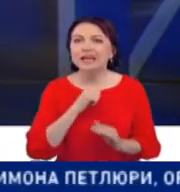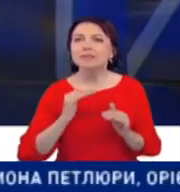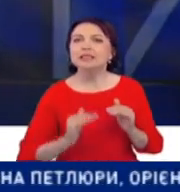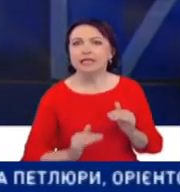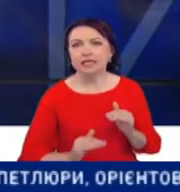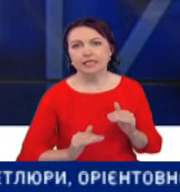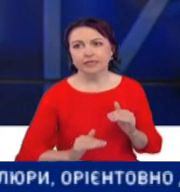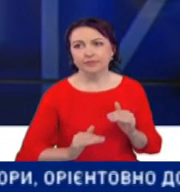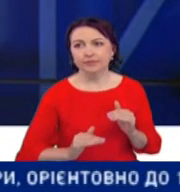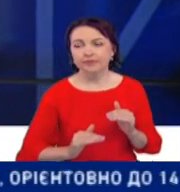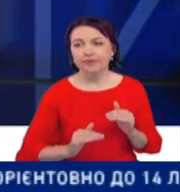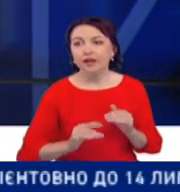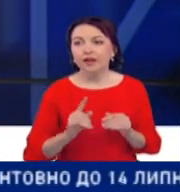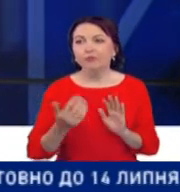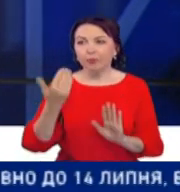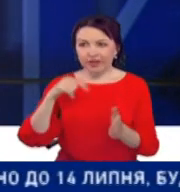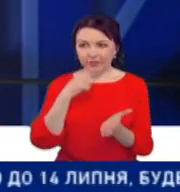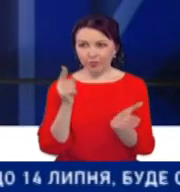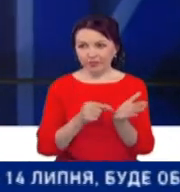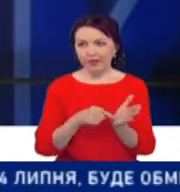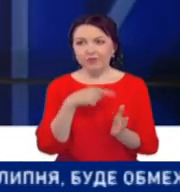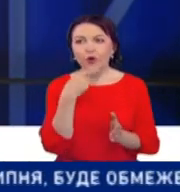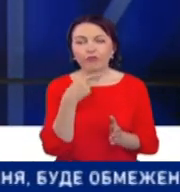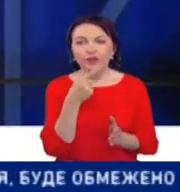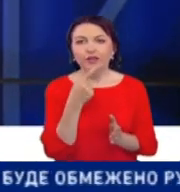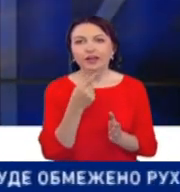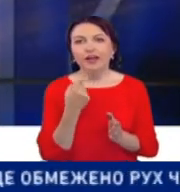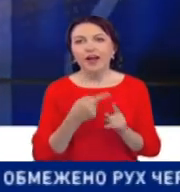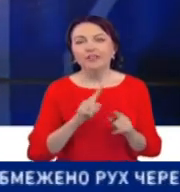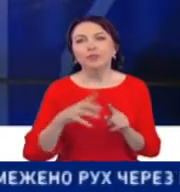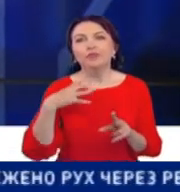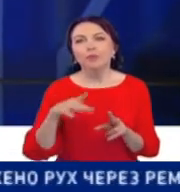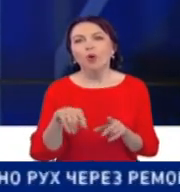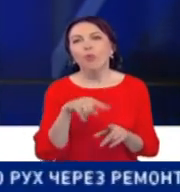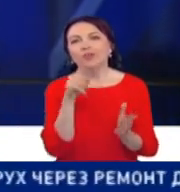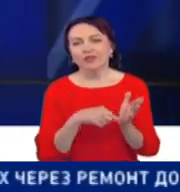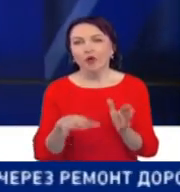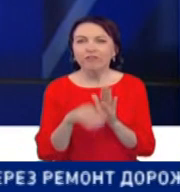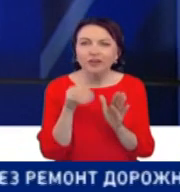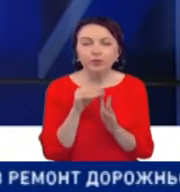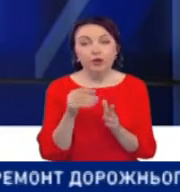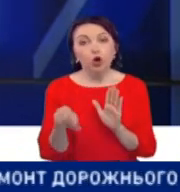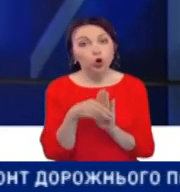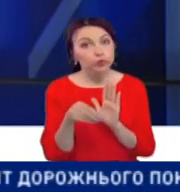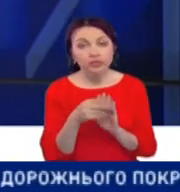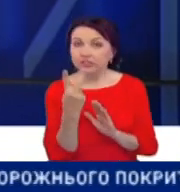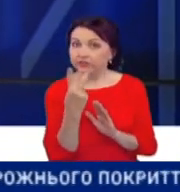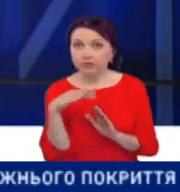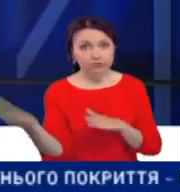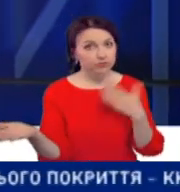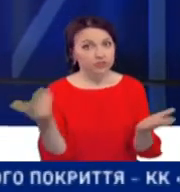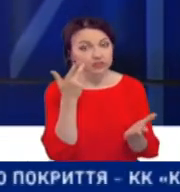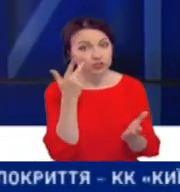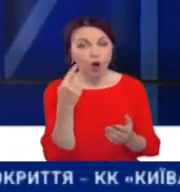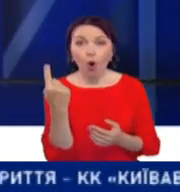ми говорили в попередньому питанні. Зачіпимо питання виборів. І корупція – це ж дві сторони завжди присутні. Да?